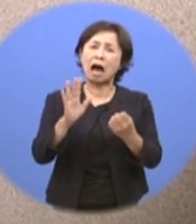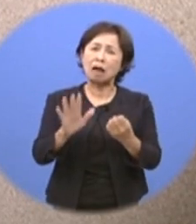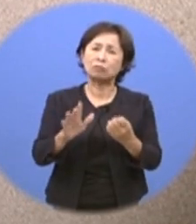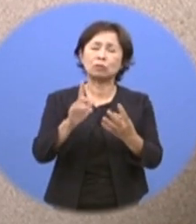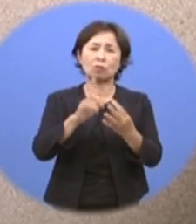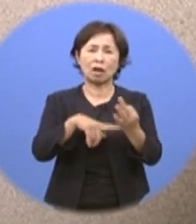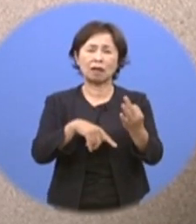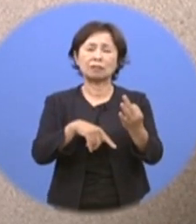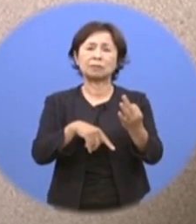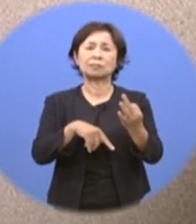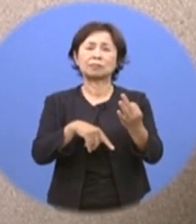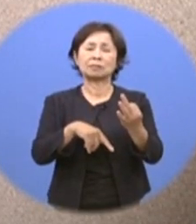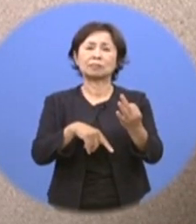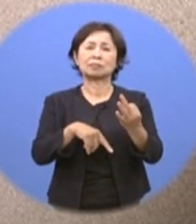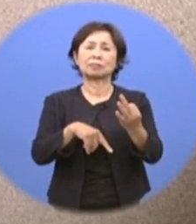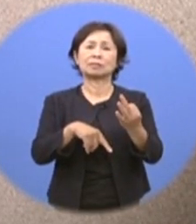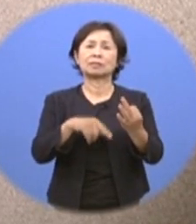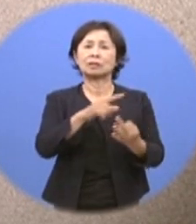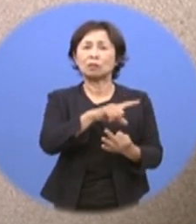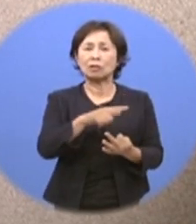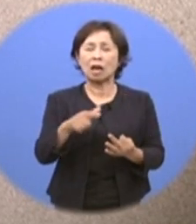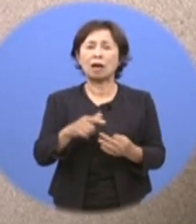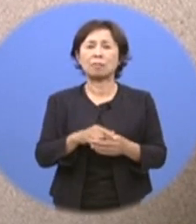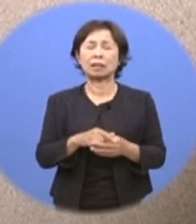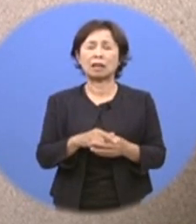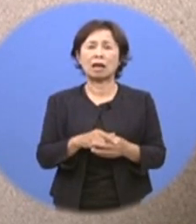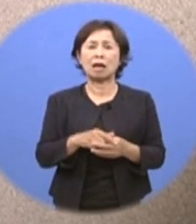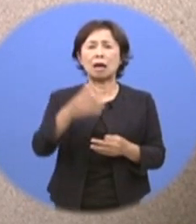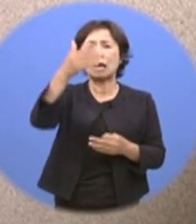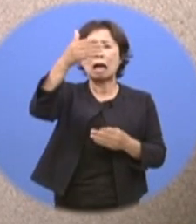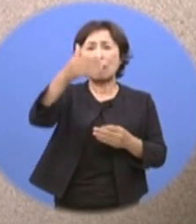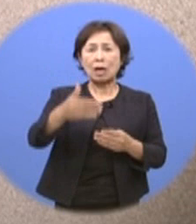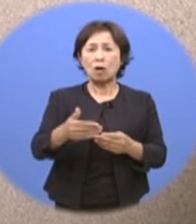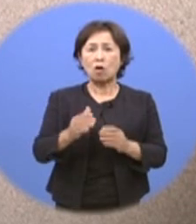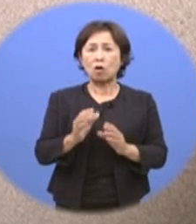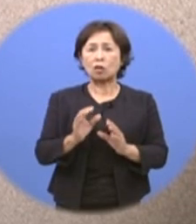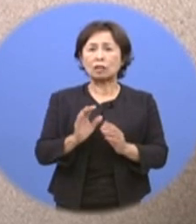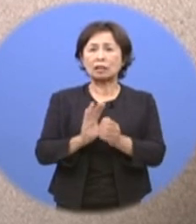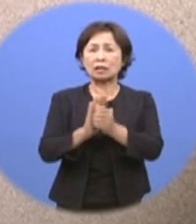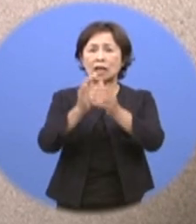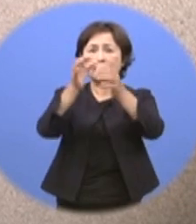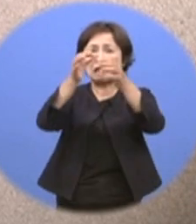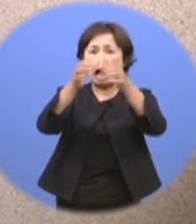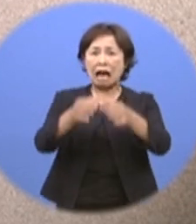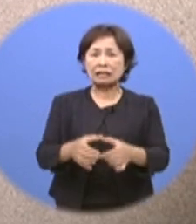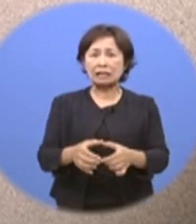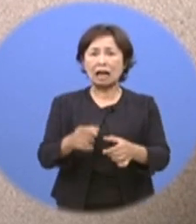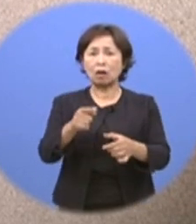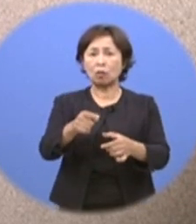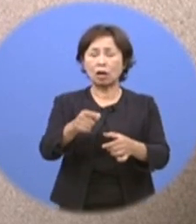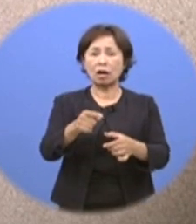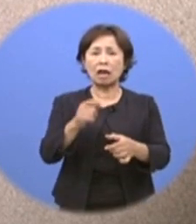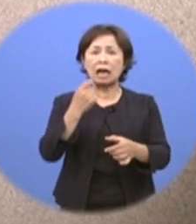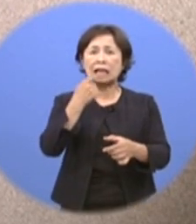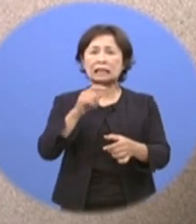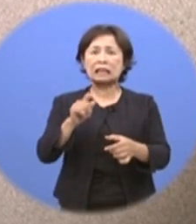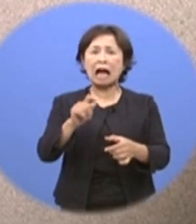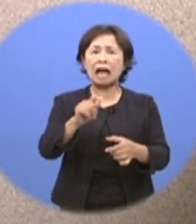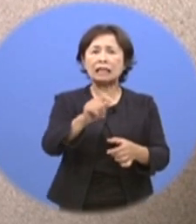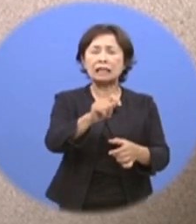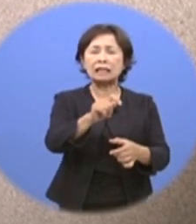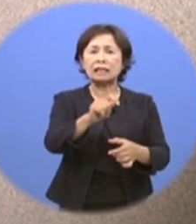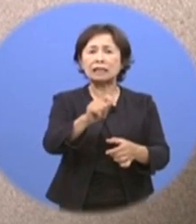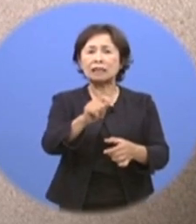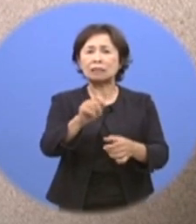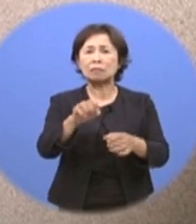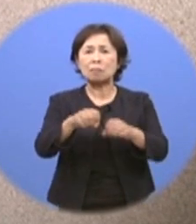り、それから壁を支える柱や梁がシロアリの被害に受けていたりと、いろいろなケースが